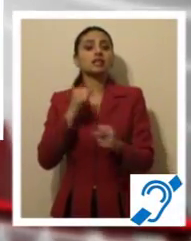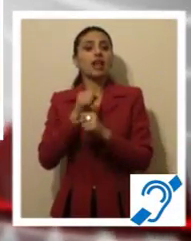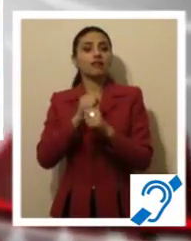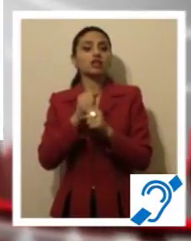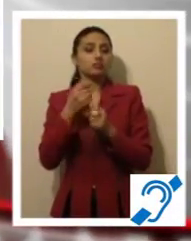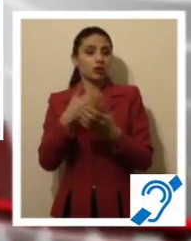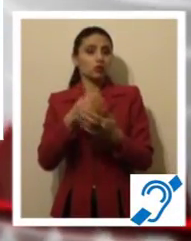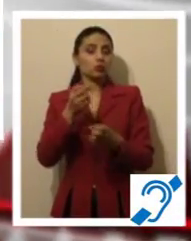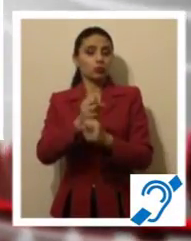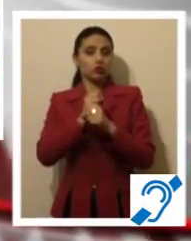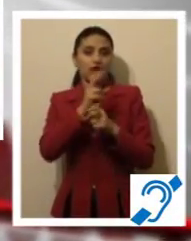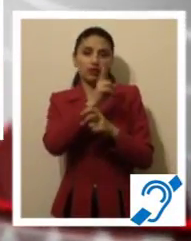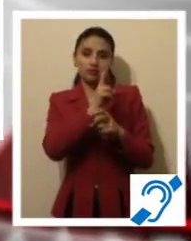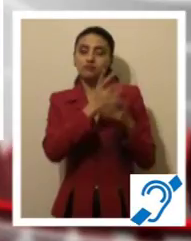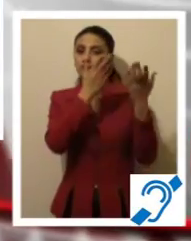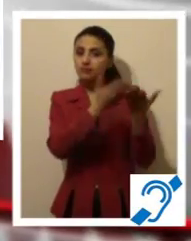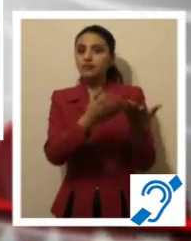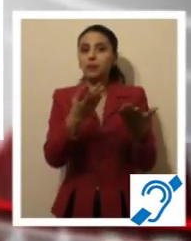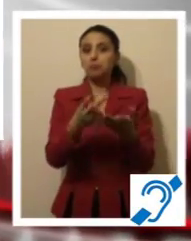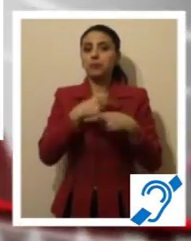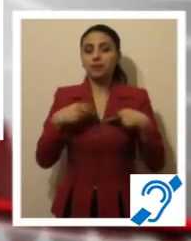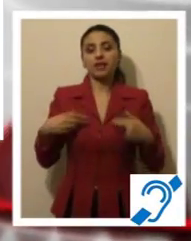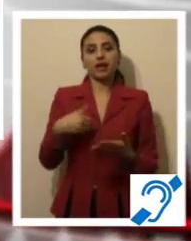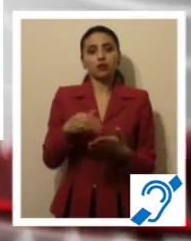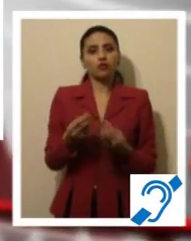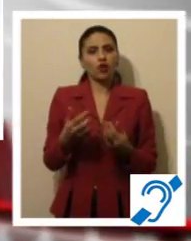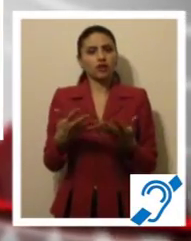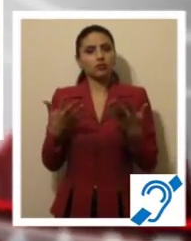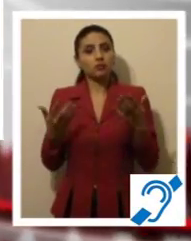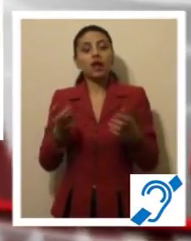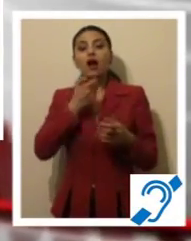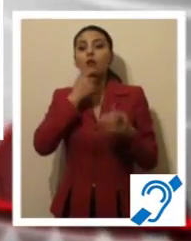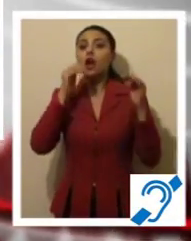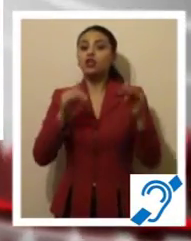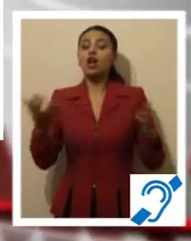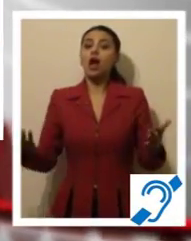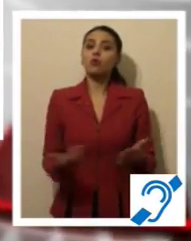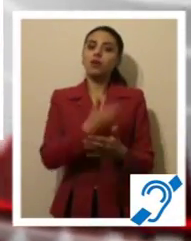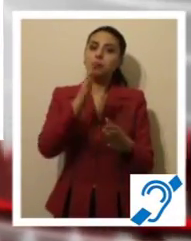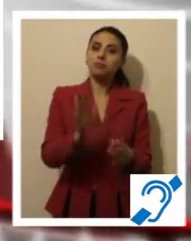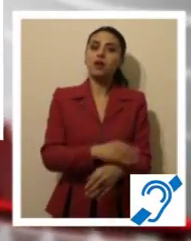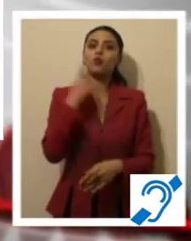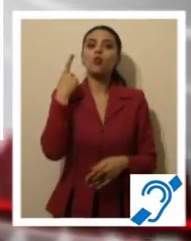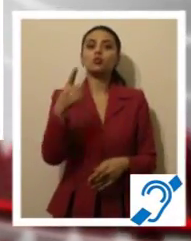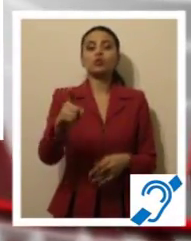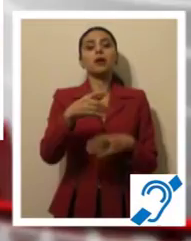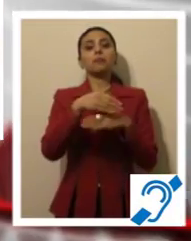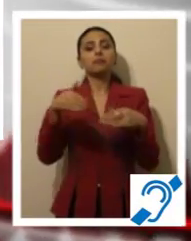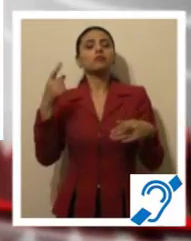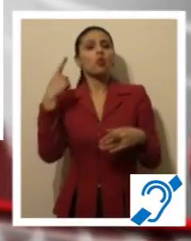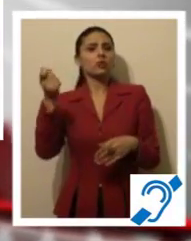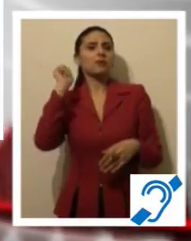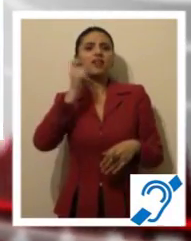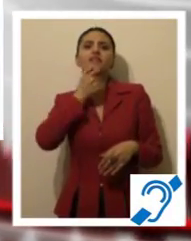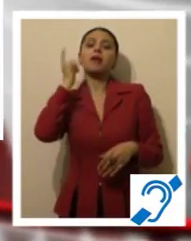subvenționate de la bugetul local pentru care se cheltuiesc de altfel cei mai mulți bani. Anul acesta s-au alocat cu peste 100 de miliarde de lei vechi mai mult decât